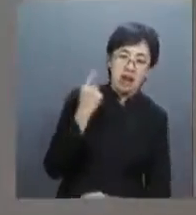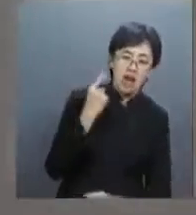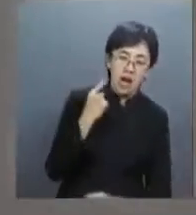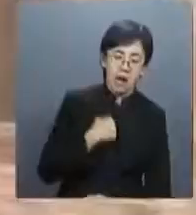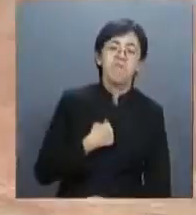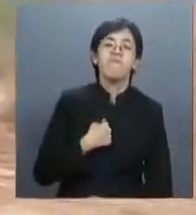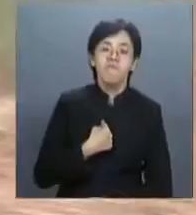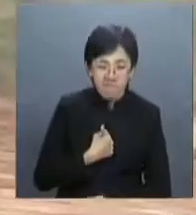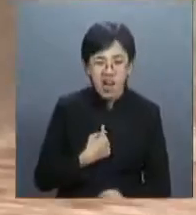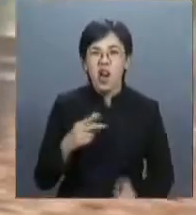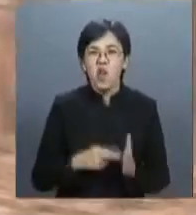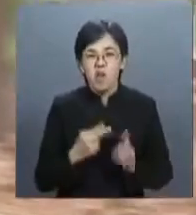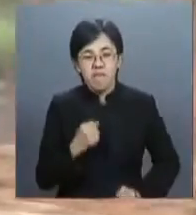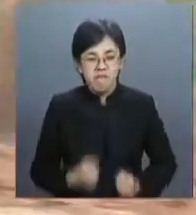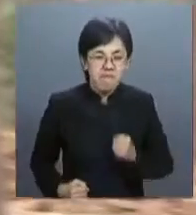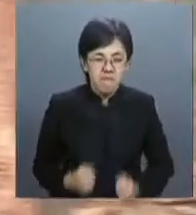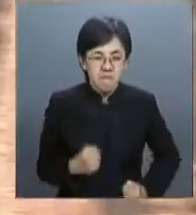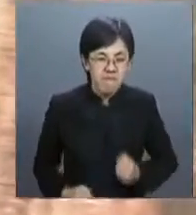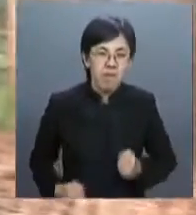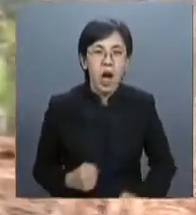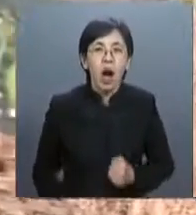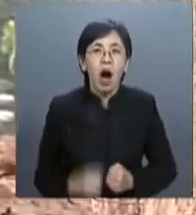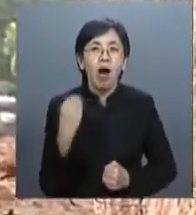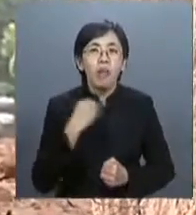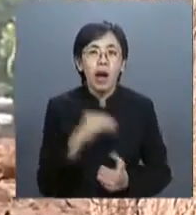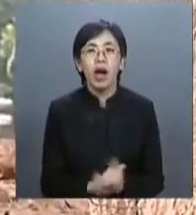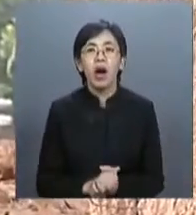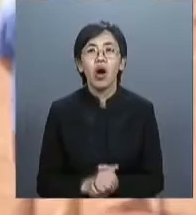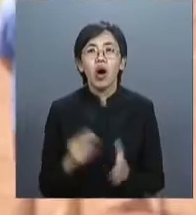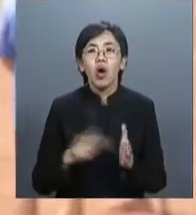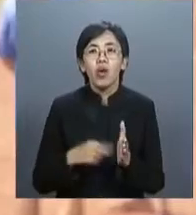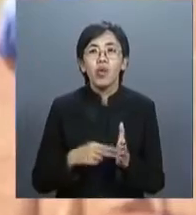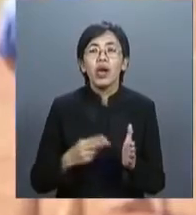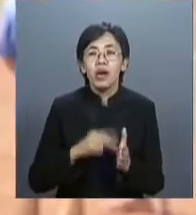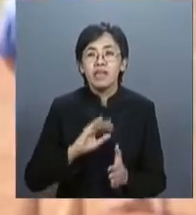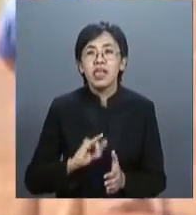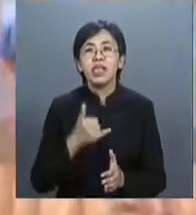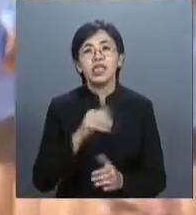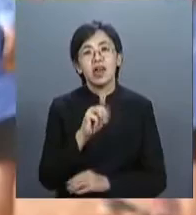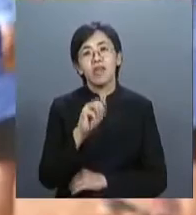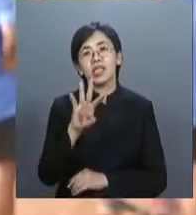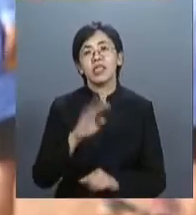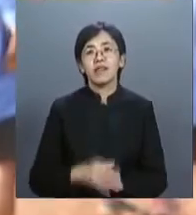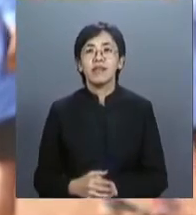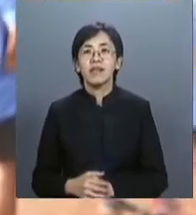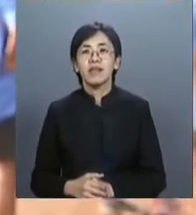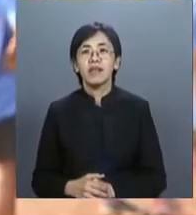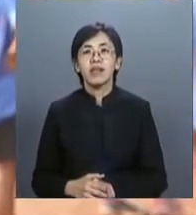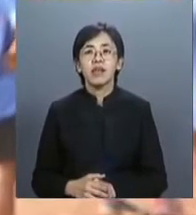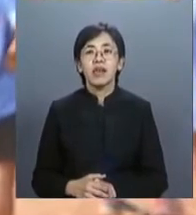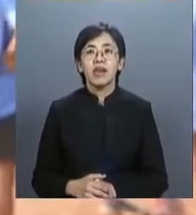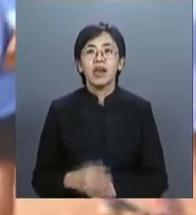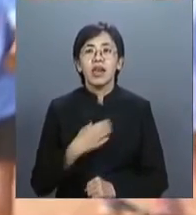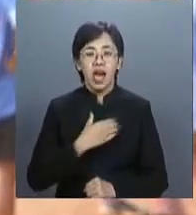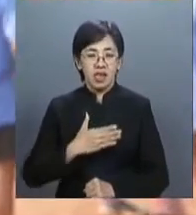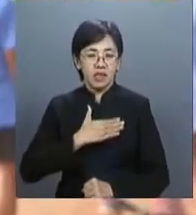ยวิ่งมาทำให้ผมวิ่งแบบมีแววตอนม.4ครับอยากจะติดทีม